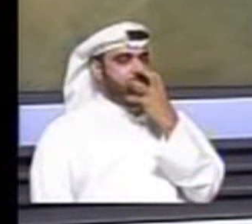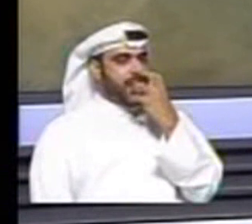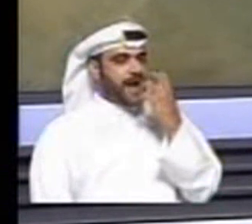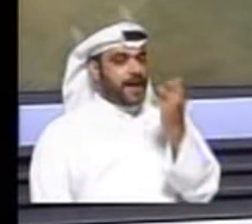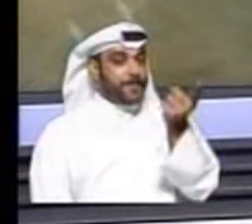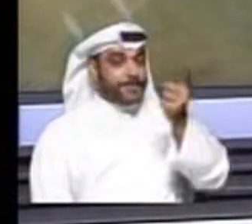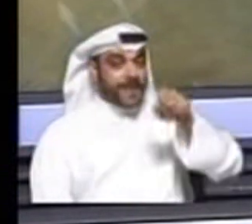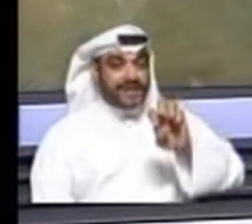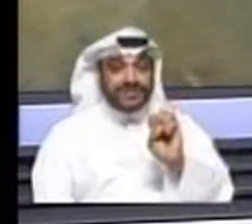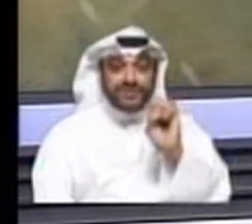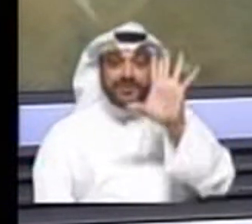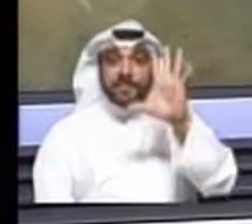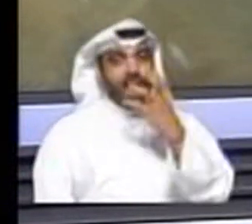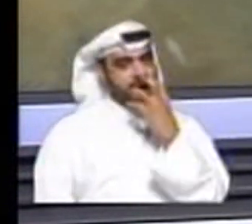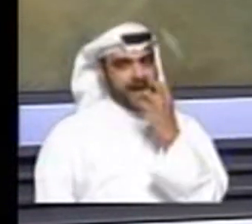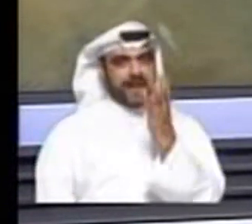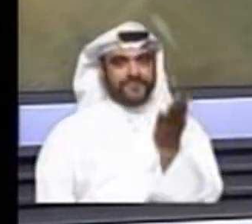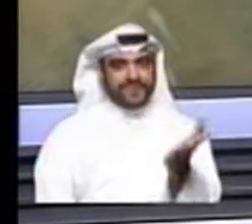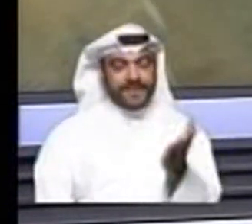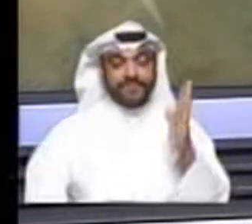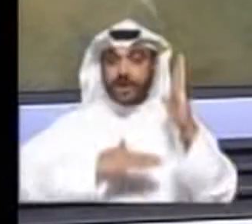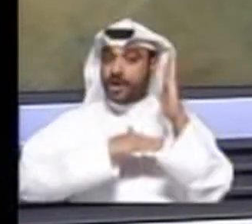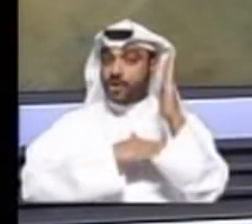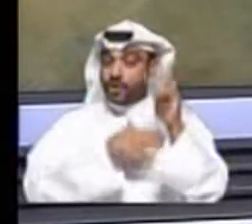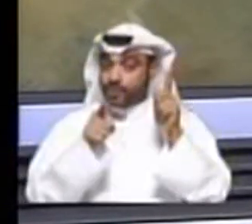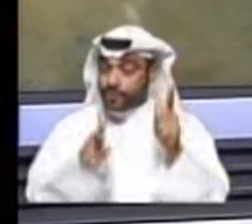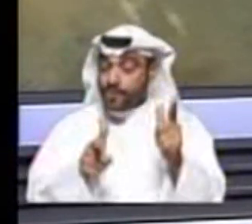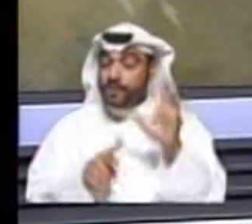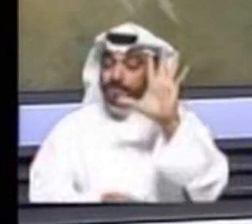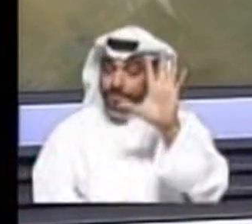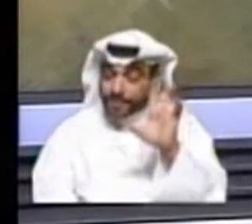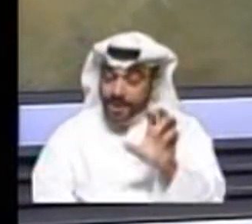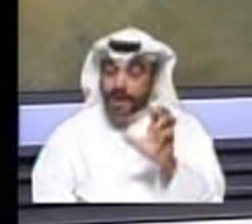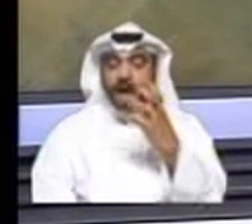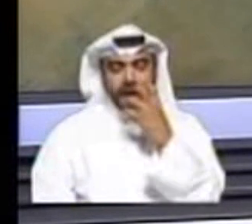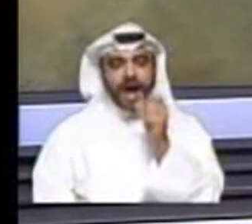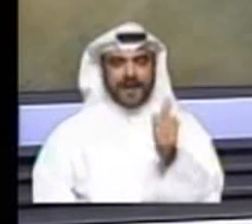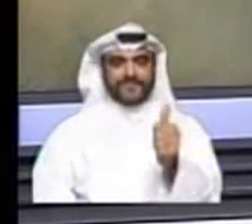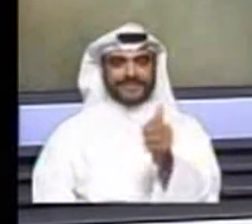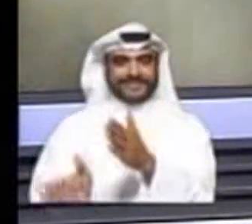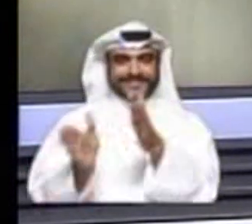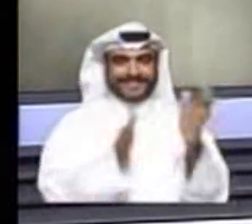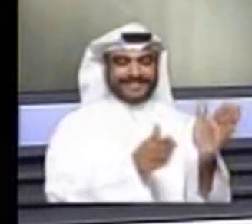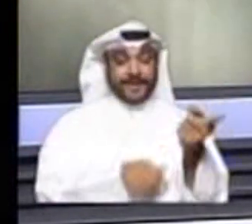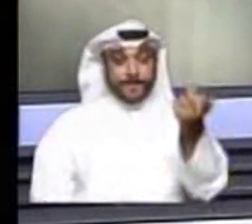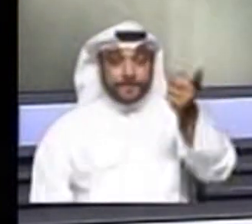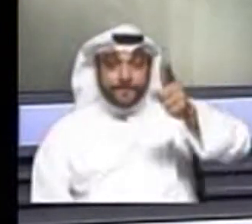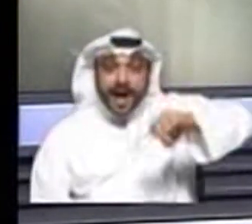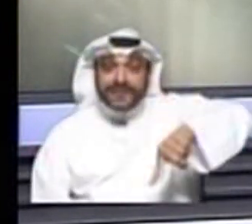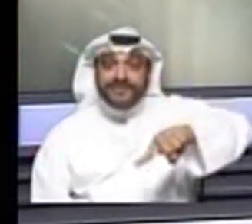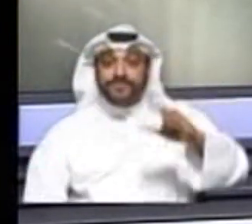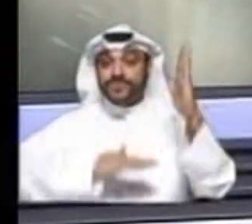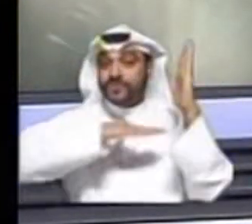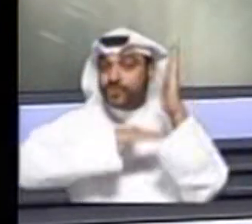الغد 17 إلى 19 درجة مئوية على أغلب المناطق البرية وكذلك الجزر. منتصف يوم الغد راح ينشط الهواء